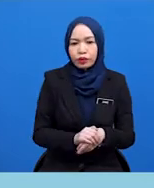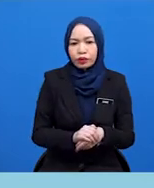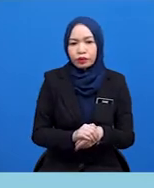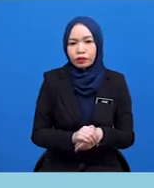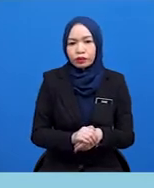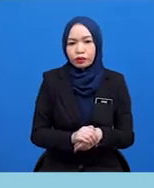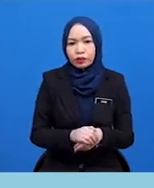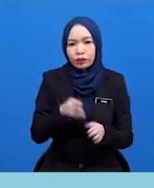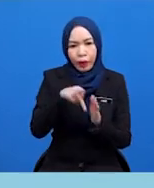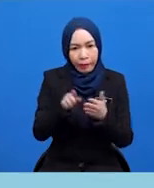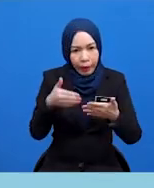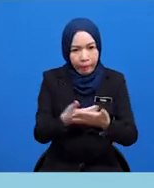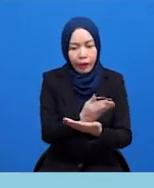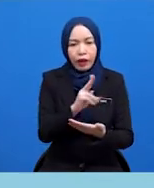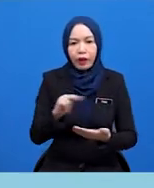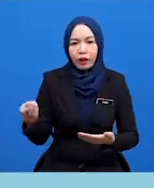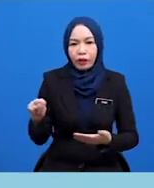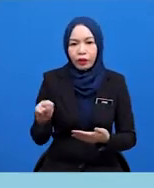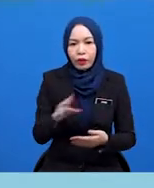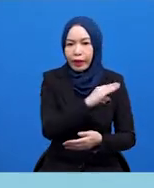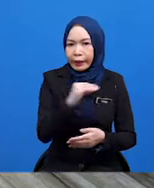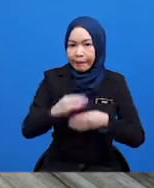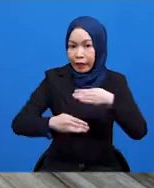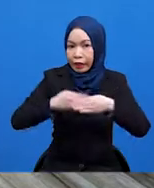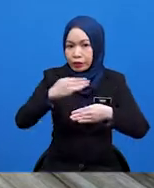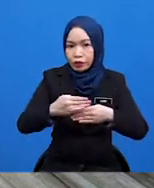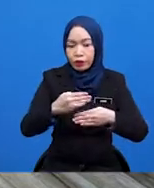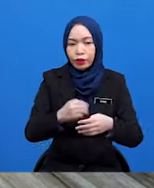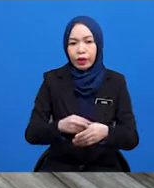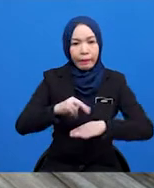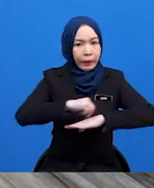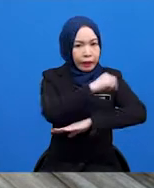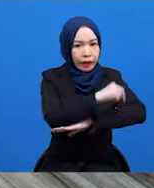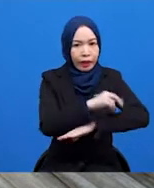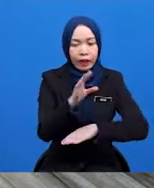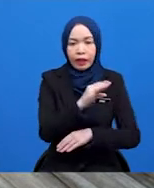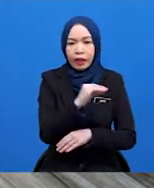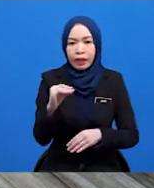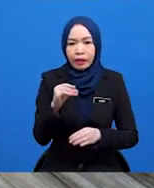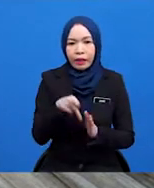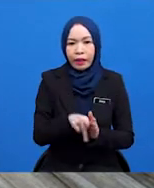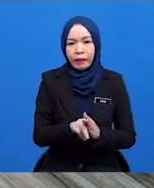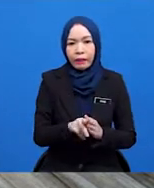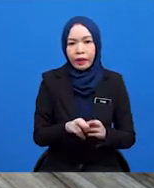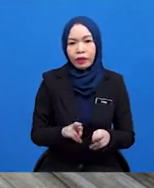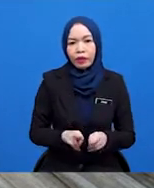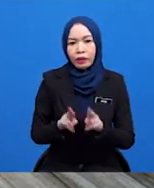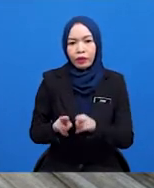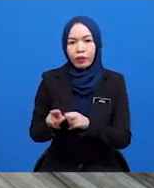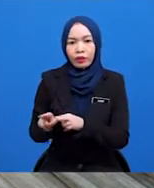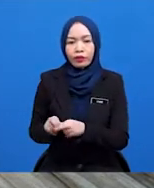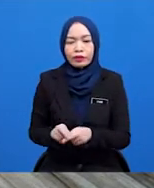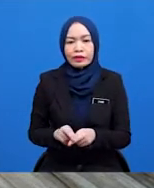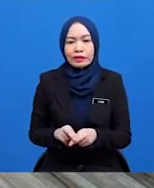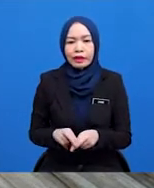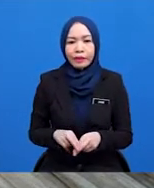baharu bagi memajukan sektor pertanian. Kesannya, pengurusan pertanian menjadi lemah dan